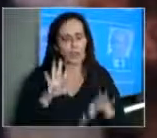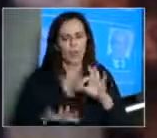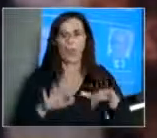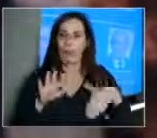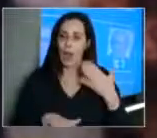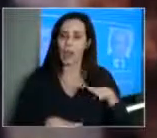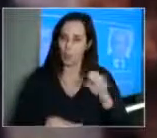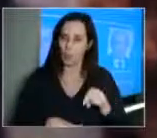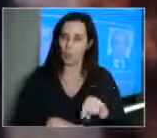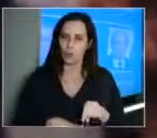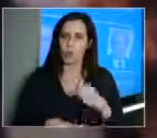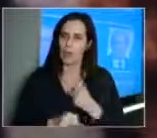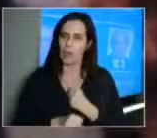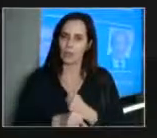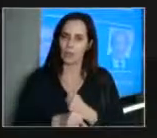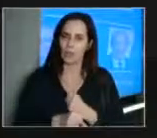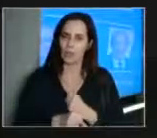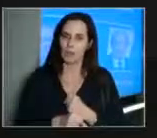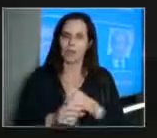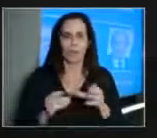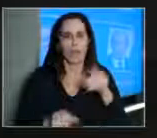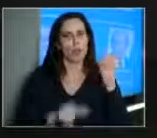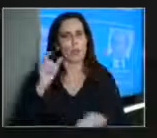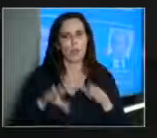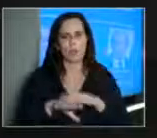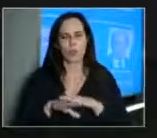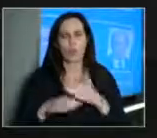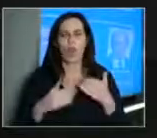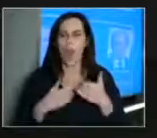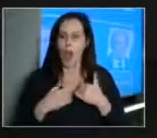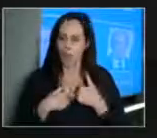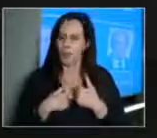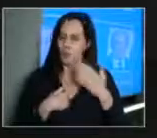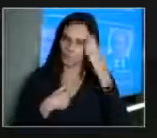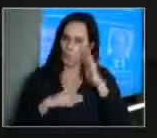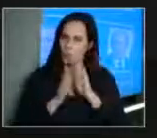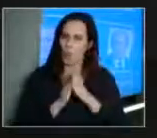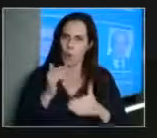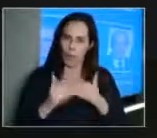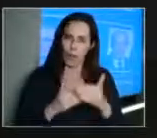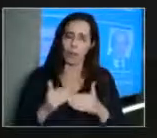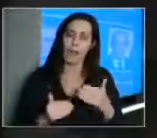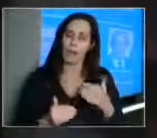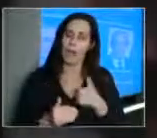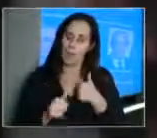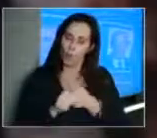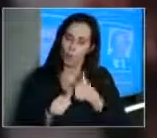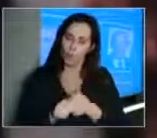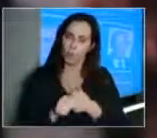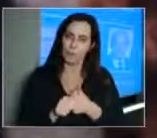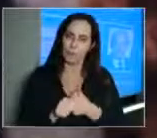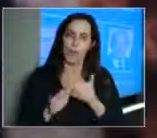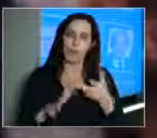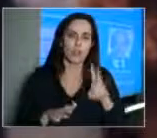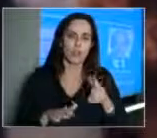כך האיתור עצמו, שזה נעשה שוב על ידי גורמים מקצועיים. אנחנו מודעים בכל העניין הזה, ואנחנו עוקבים אחרי זה, ואיפה